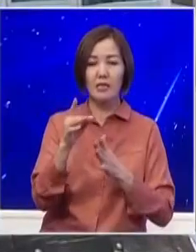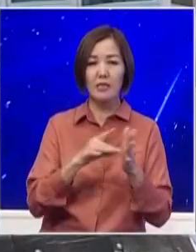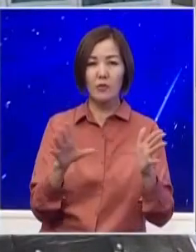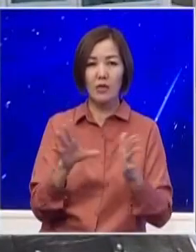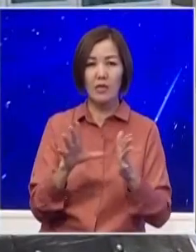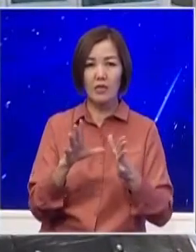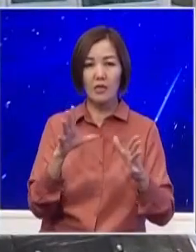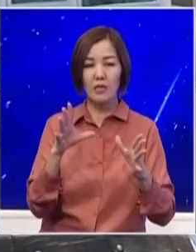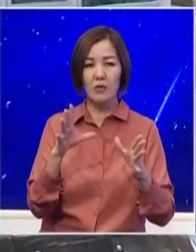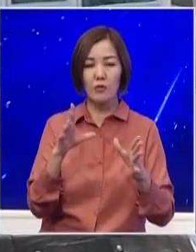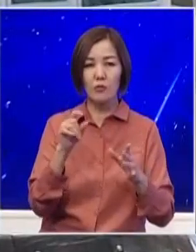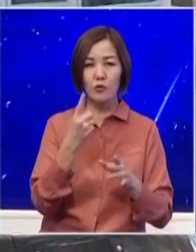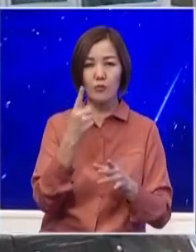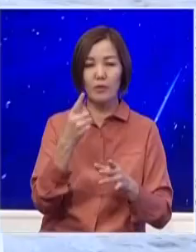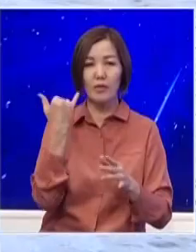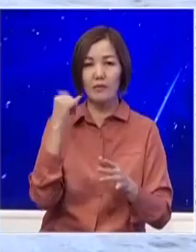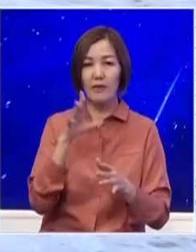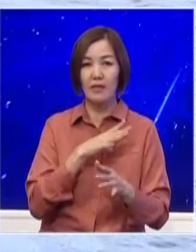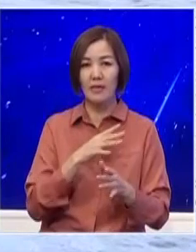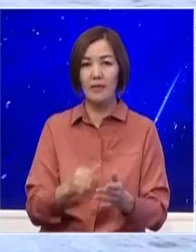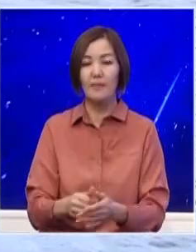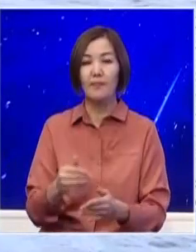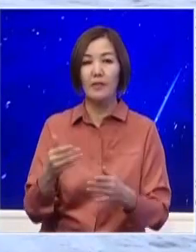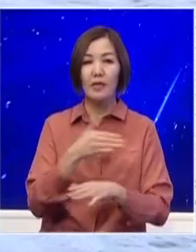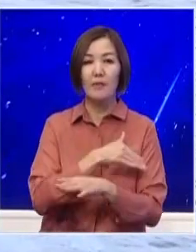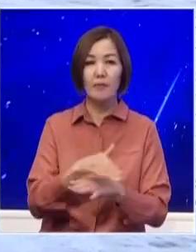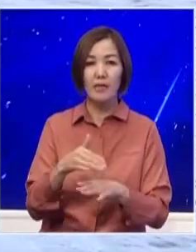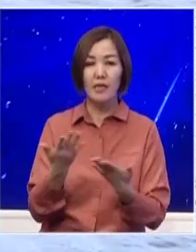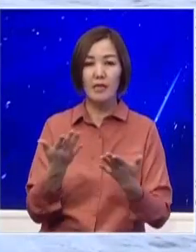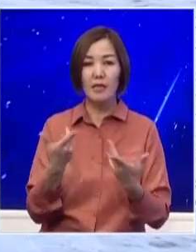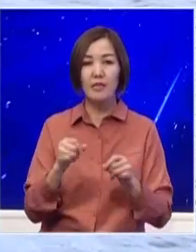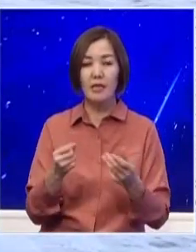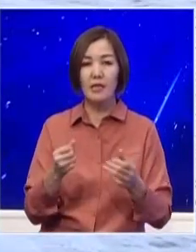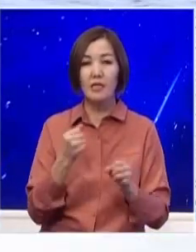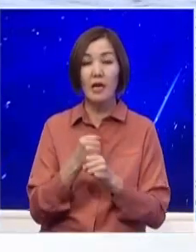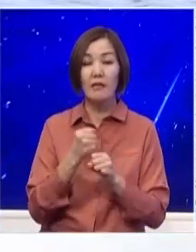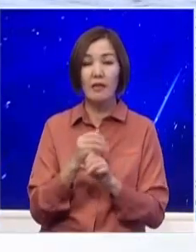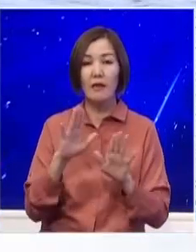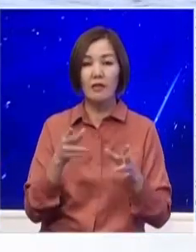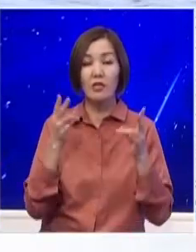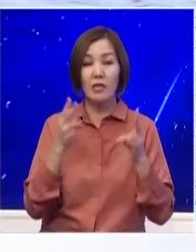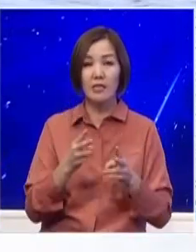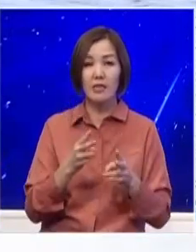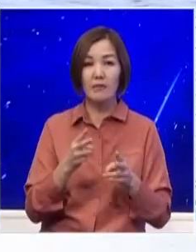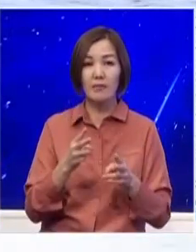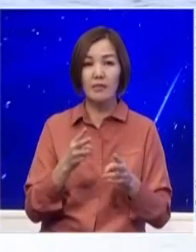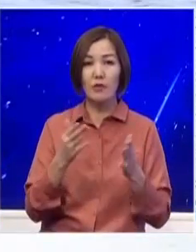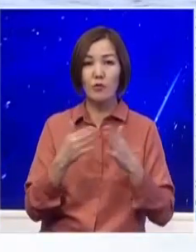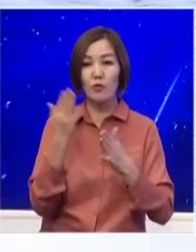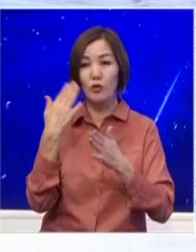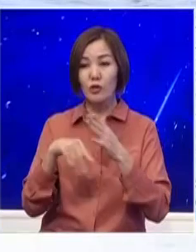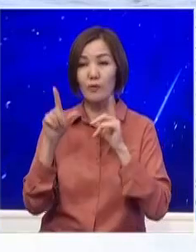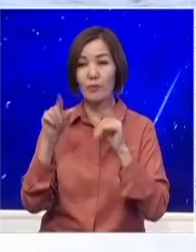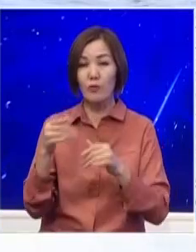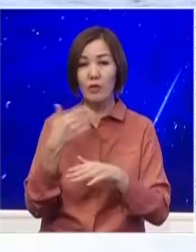қуатын өшіріп, 101-ге қоңырау шалады. Мекенжайымызды не болып жатқанын айттым. Содан кейін бізге ол кісілер айтты, шығыңыздар